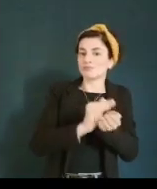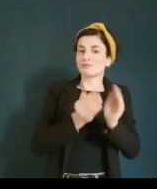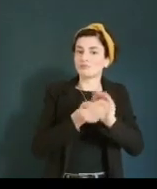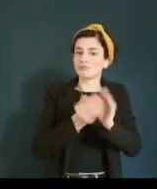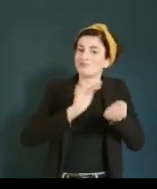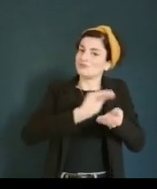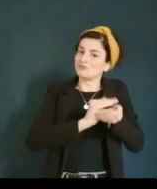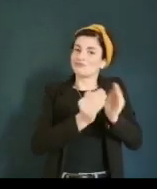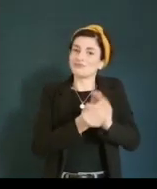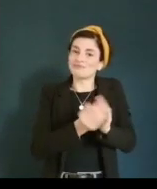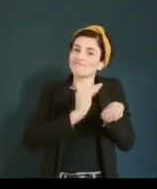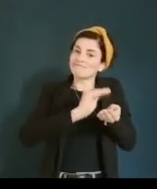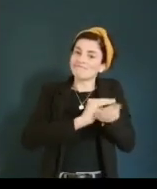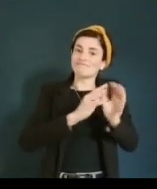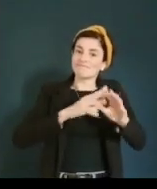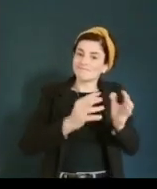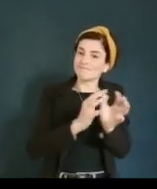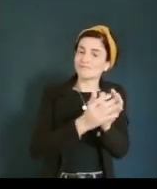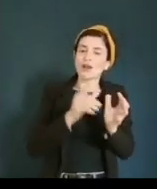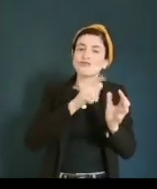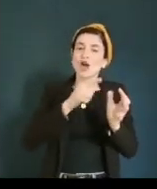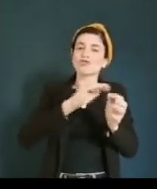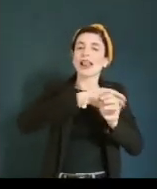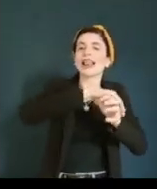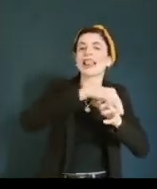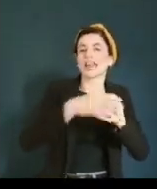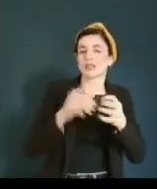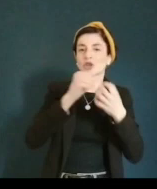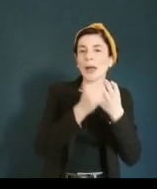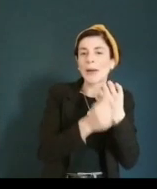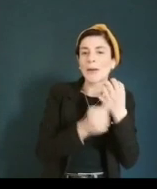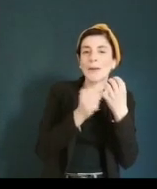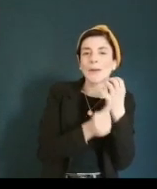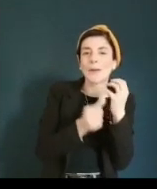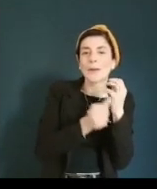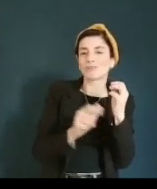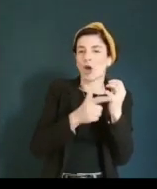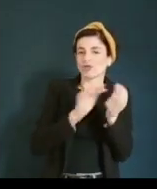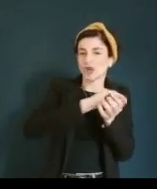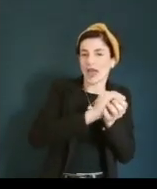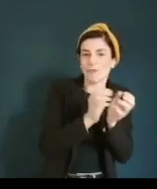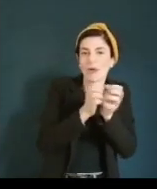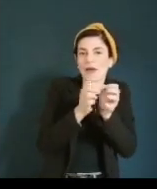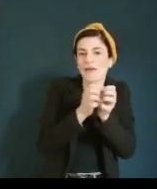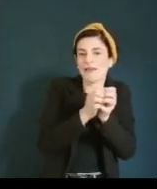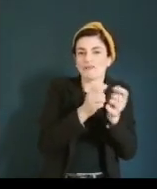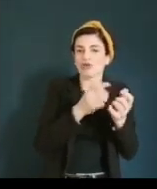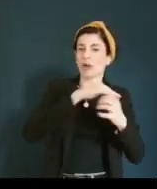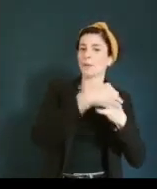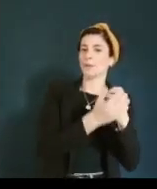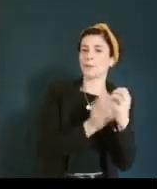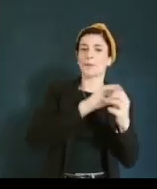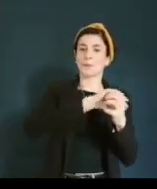vostro pane a perdere, diciamo, tutte le rughette esterne e